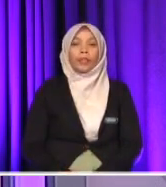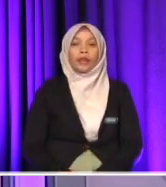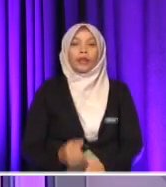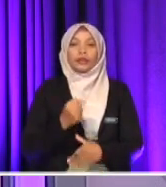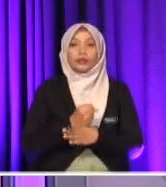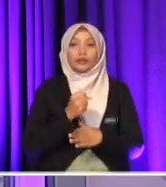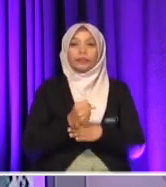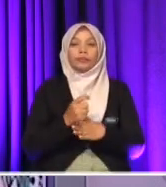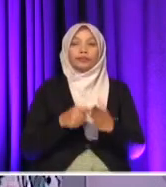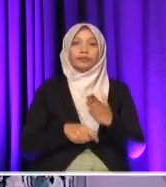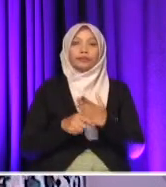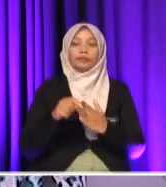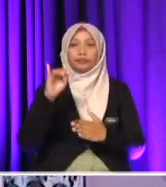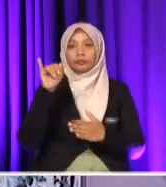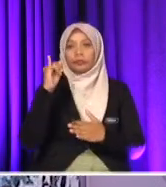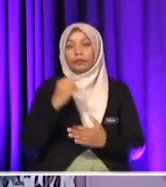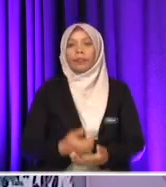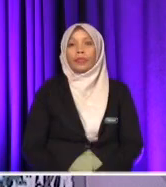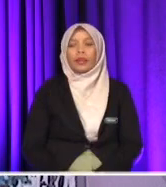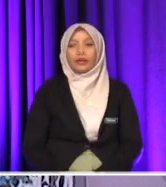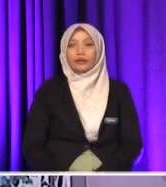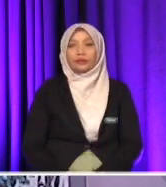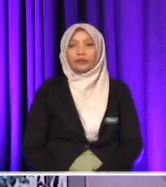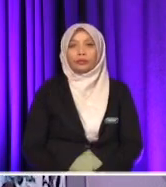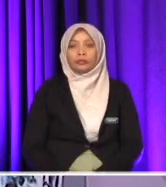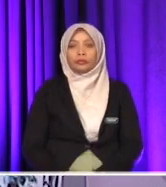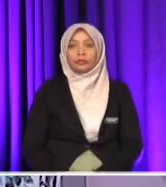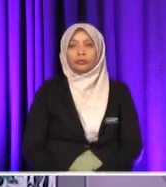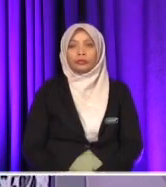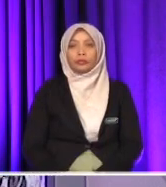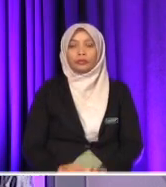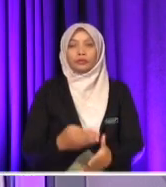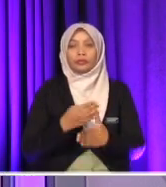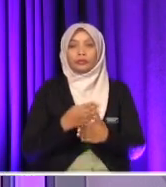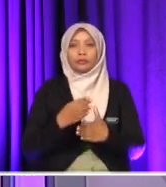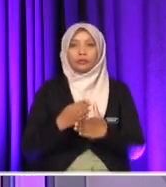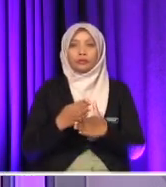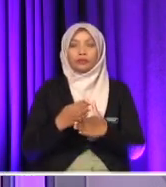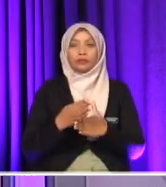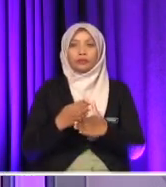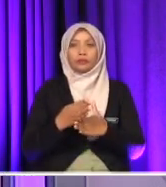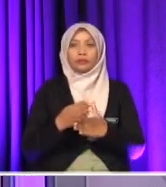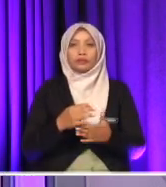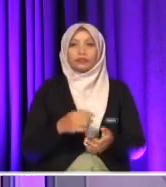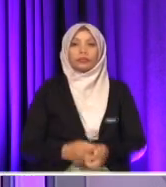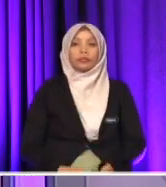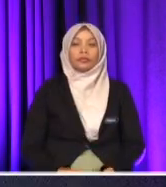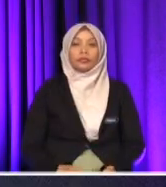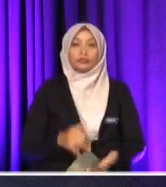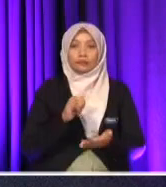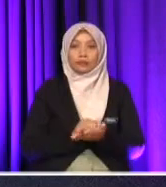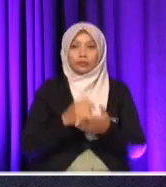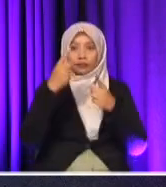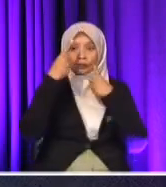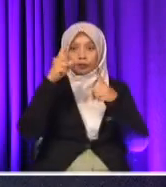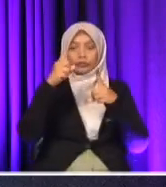Ya. Okey, kalau soalan minta gambar rajah vektor bagi bekalan adalah supply tadi, okey, itulah jawapannya. Sangat mudah tuan-tuan